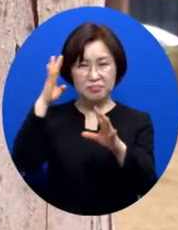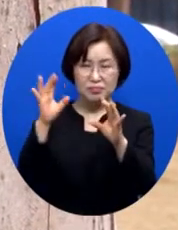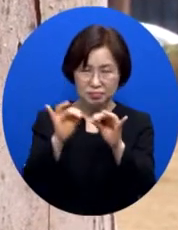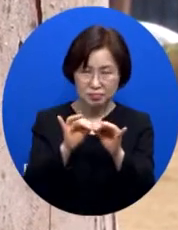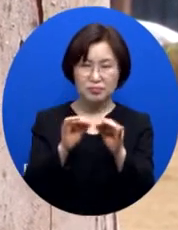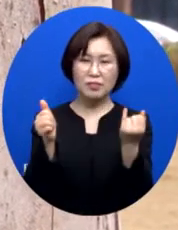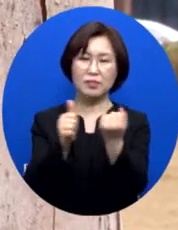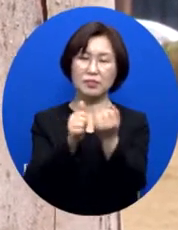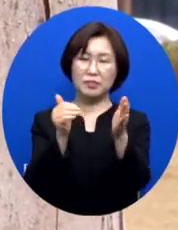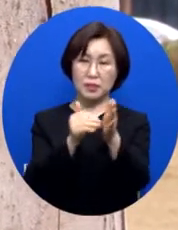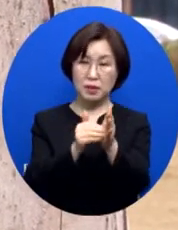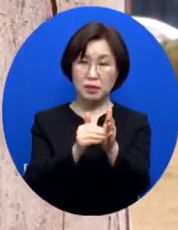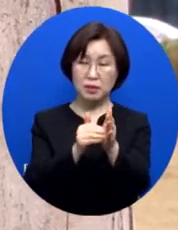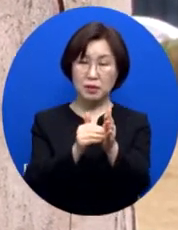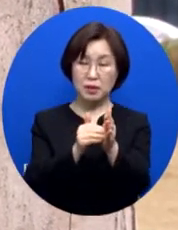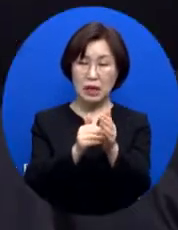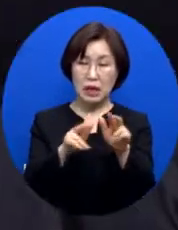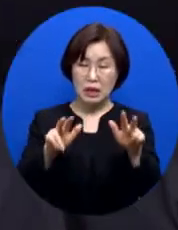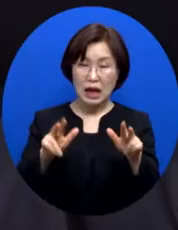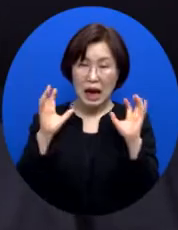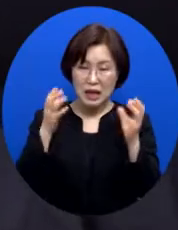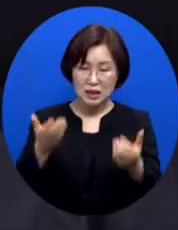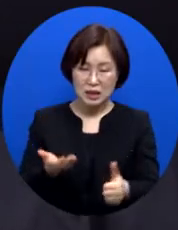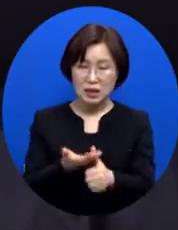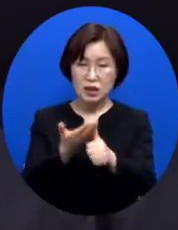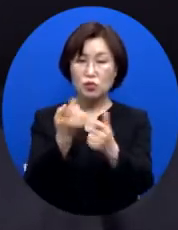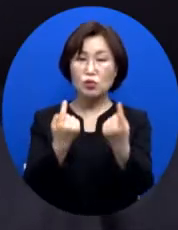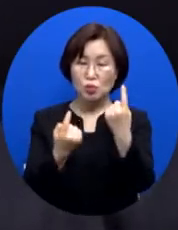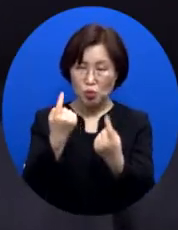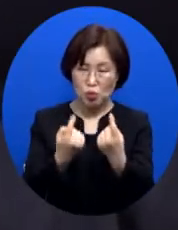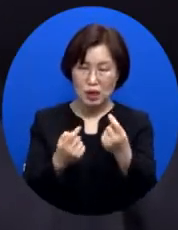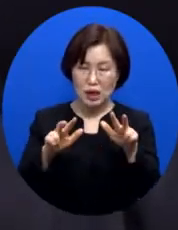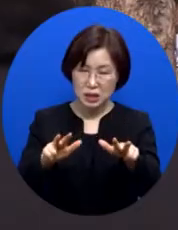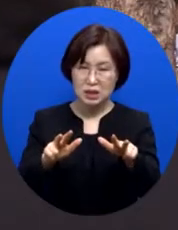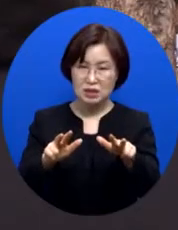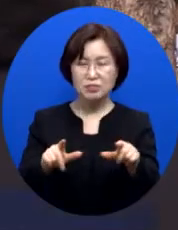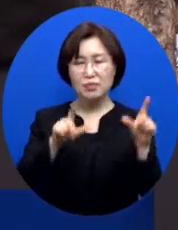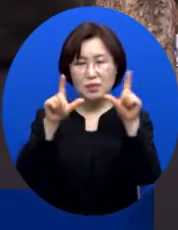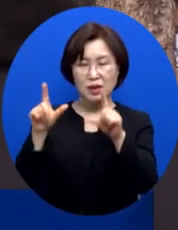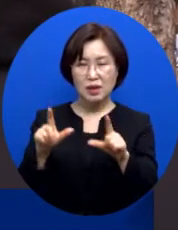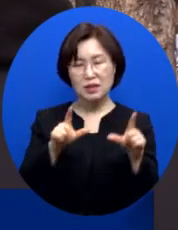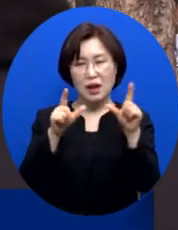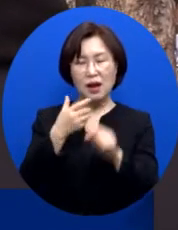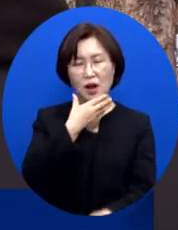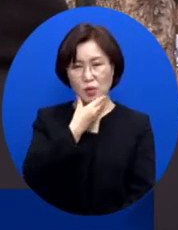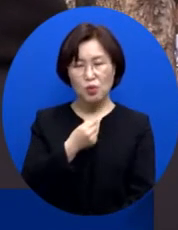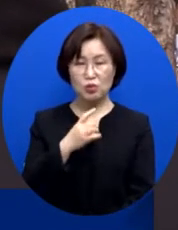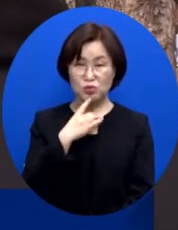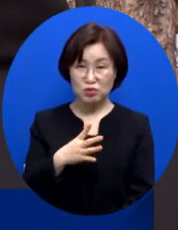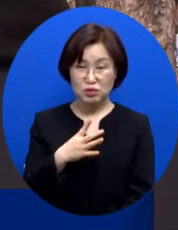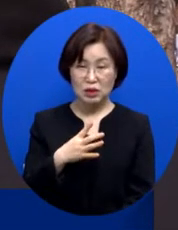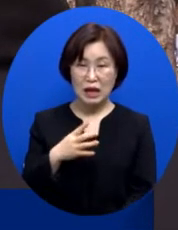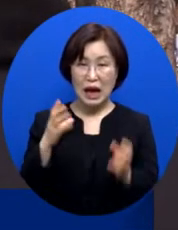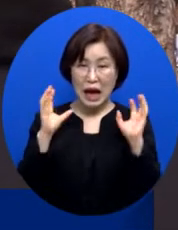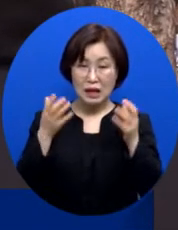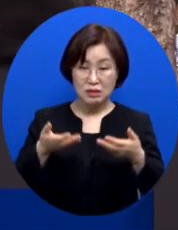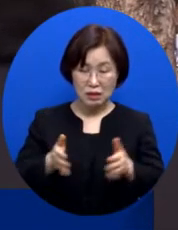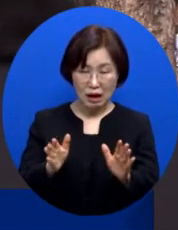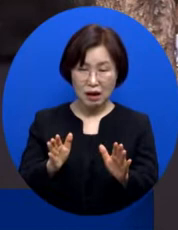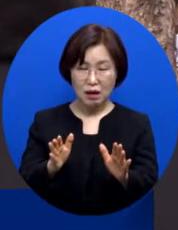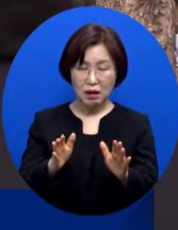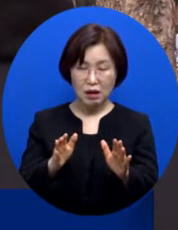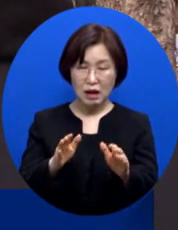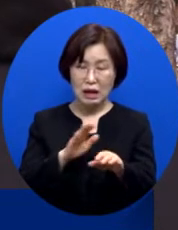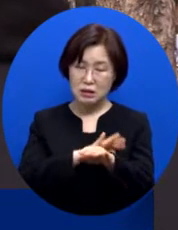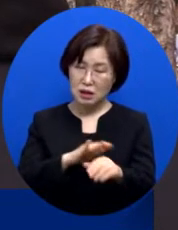육아 보단 현재의 행복에 집중하기 위해서입니다 제 그 아이의 기질에 따라서 잘 키울